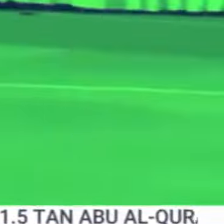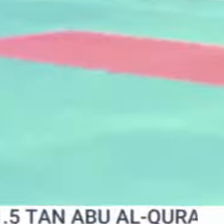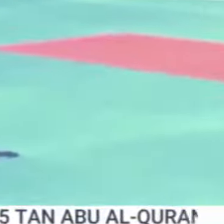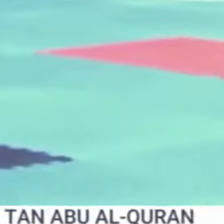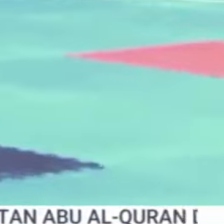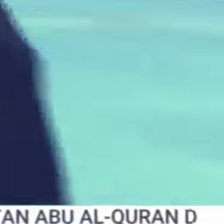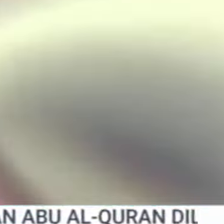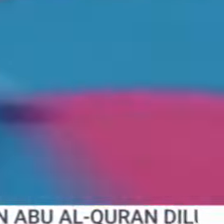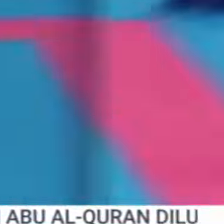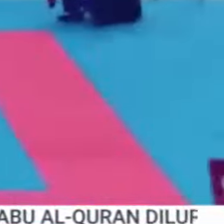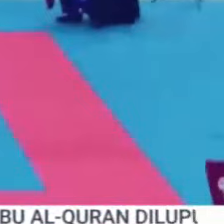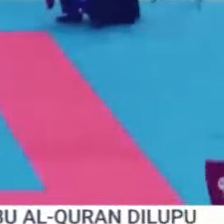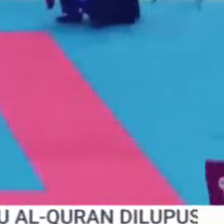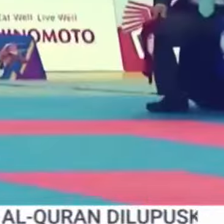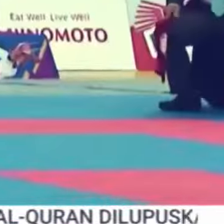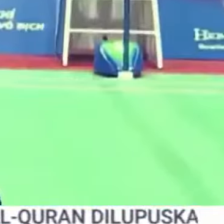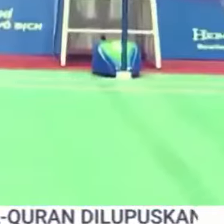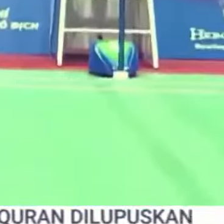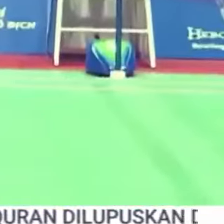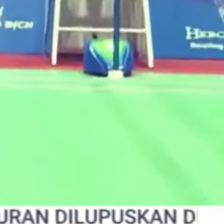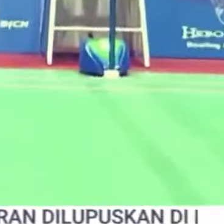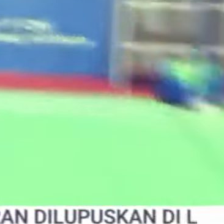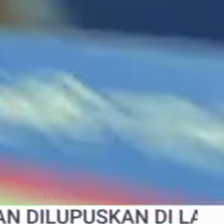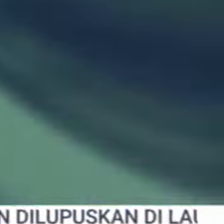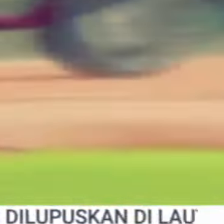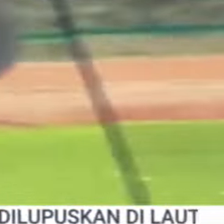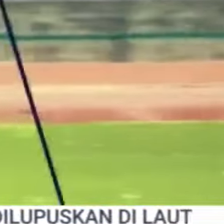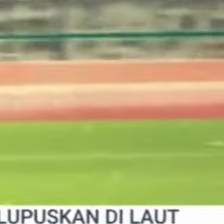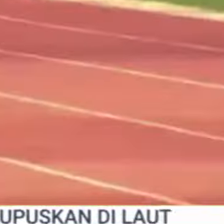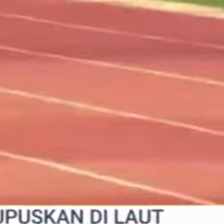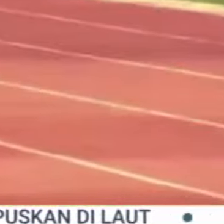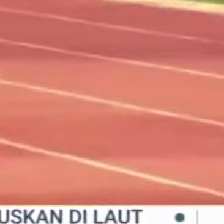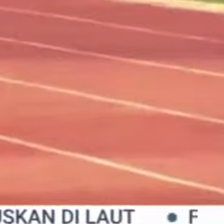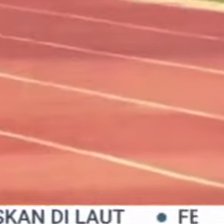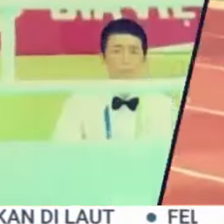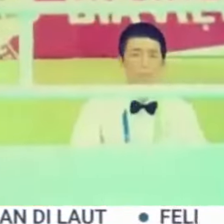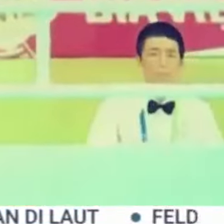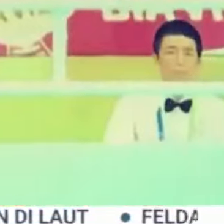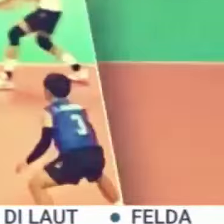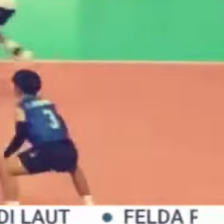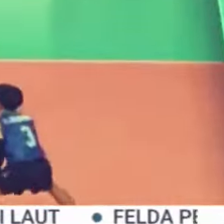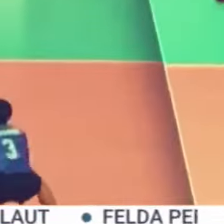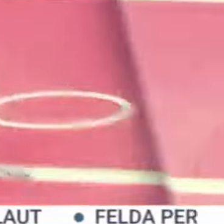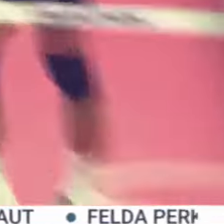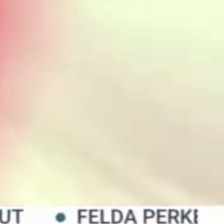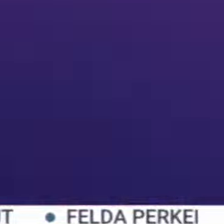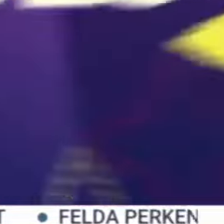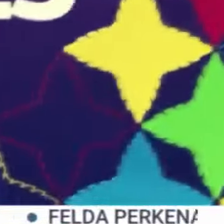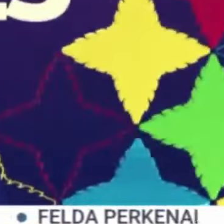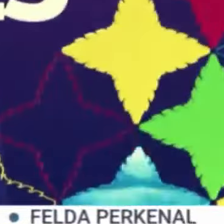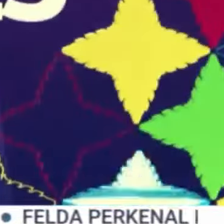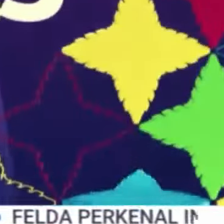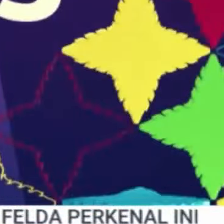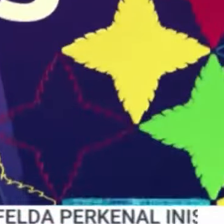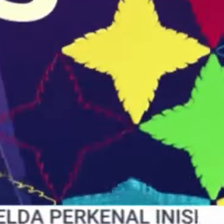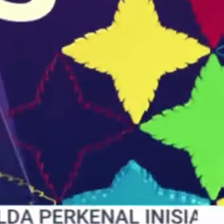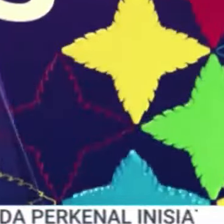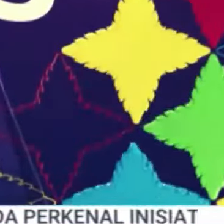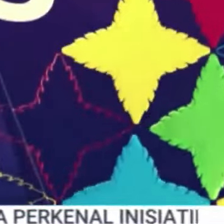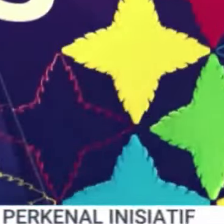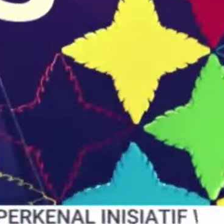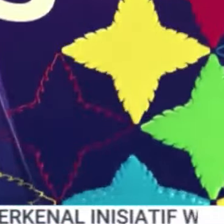Nantikan aksi-aksi perjuangan atlet-atlet negara yang dibawakan untuk anda sepanjang 3